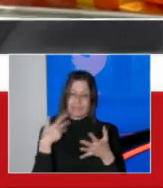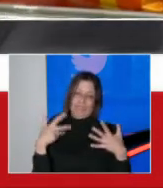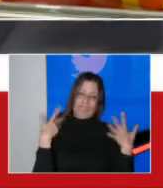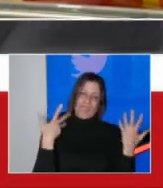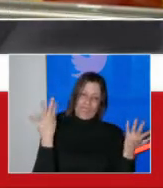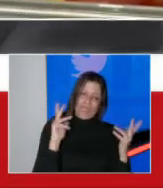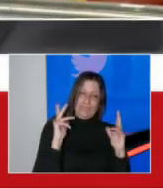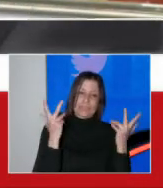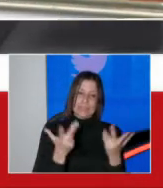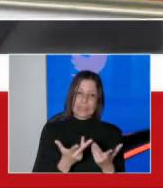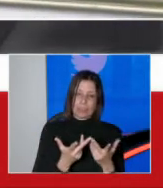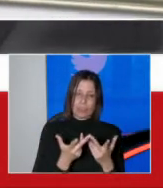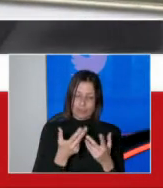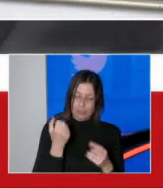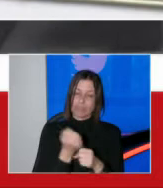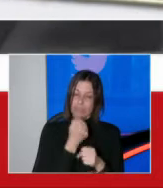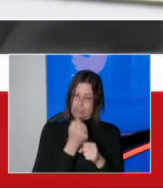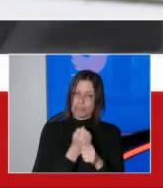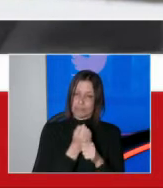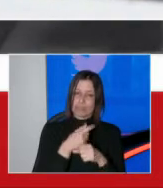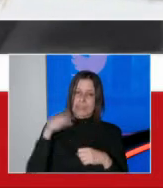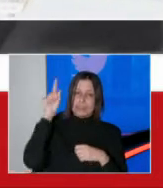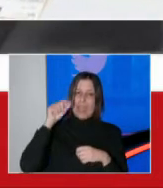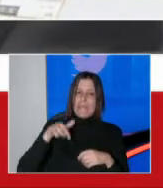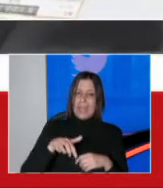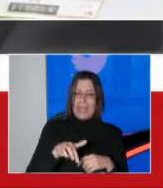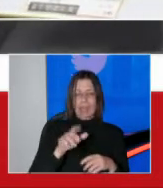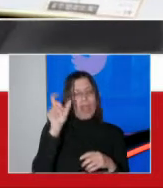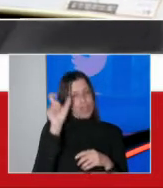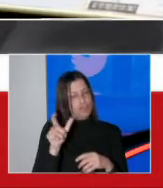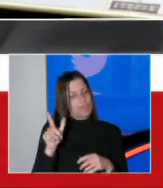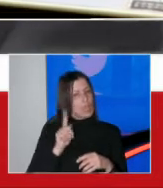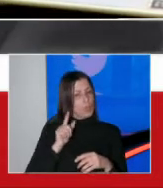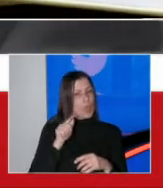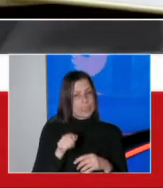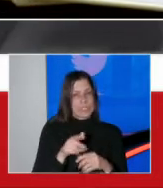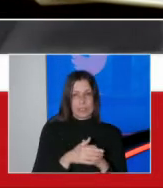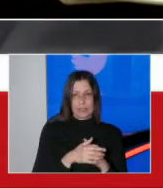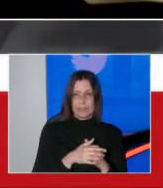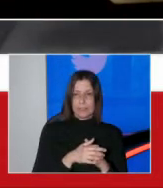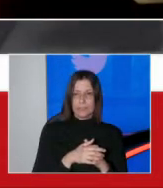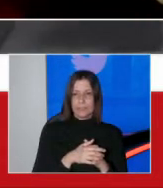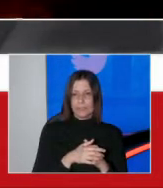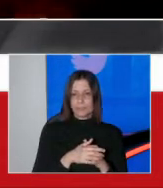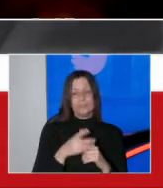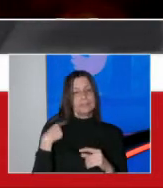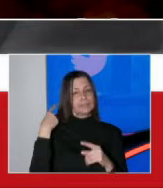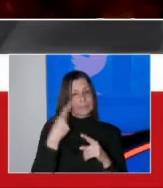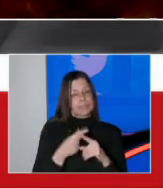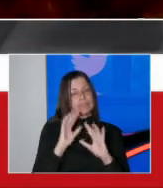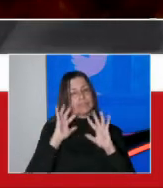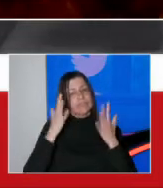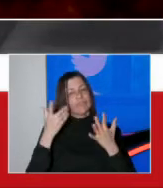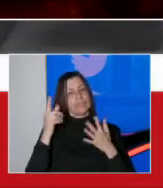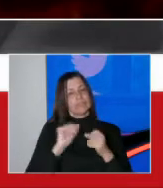מאוד שהציבור מצביע ברגליים. תשמעו, כנראה שבאמת אנשים חיכו לזה. אז כן. מאז המחאה הקודמת.